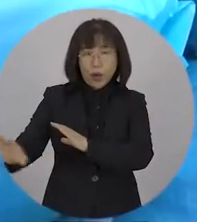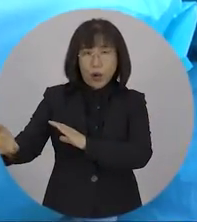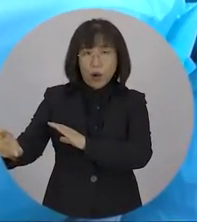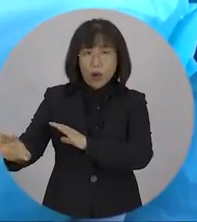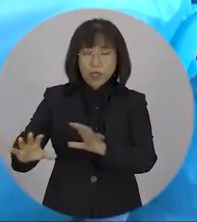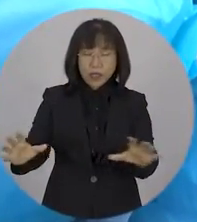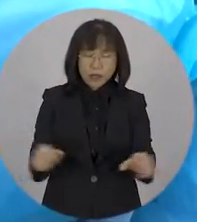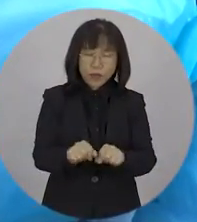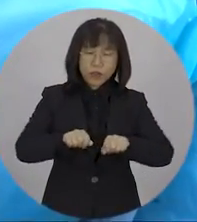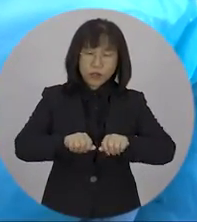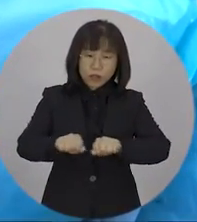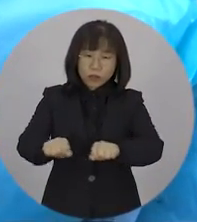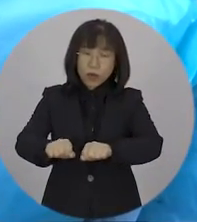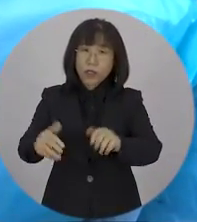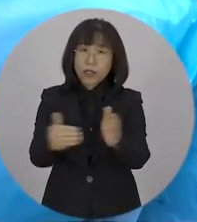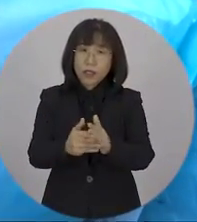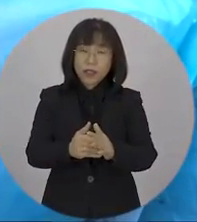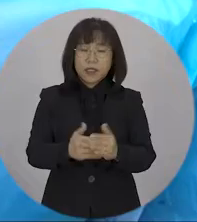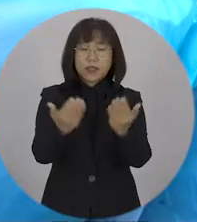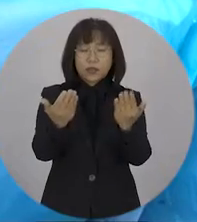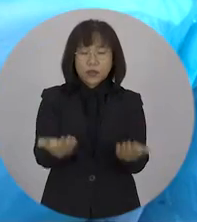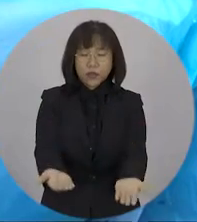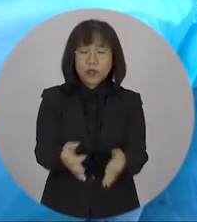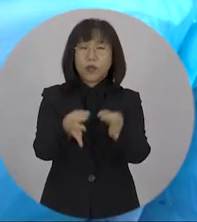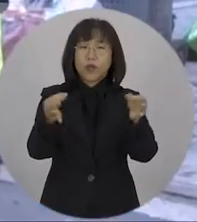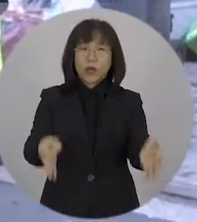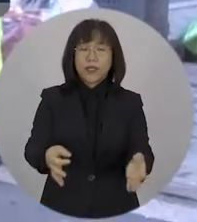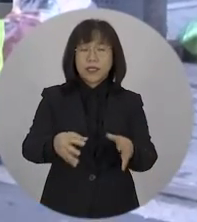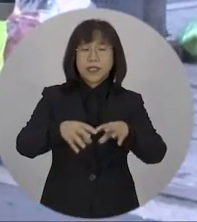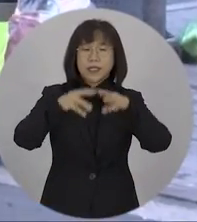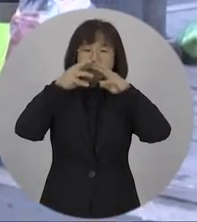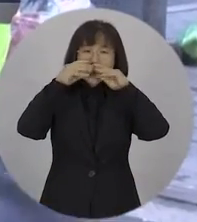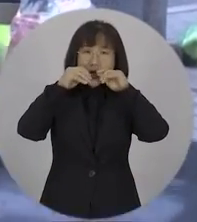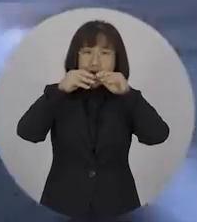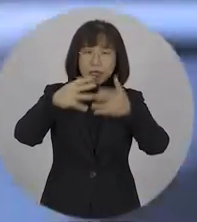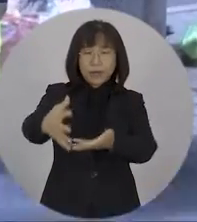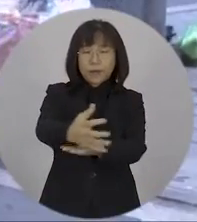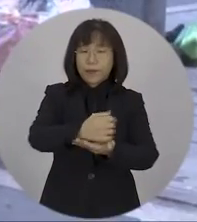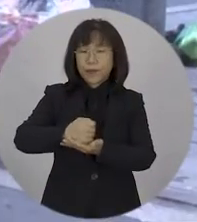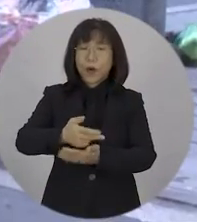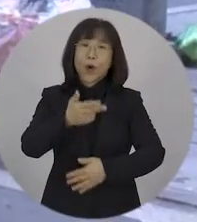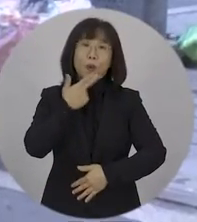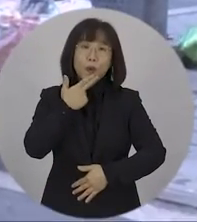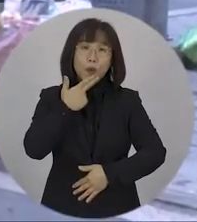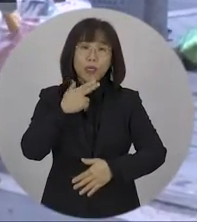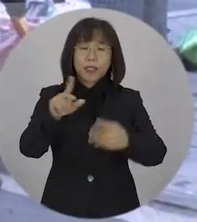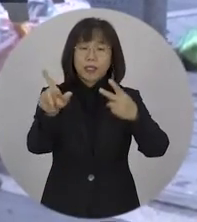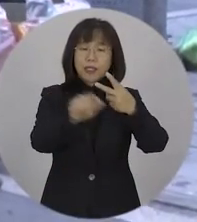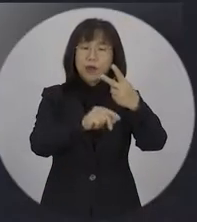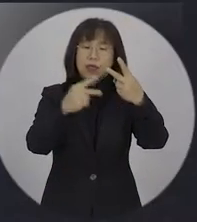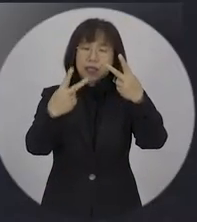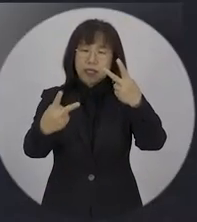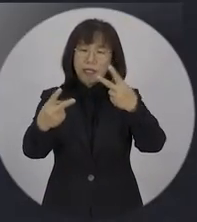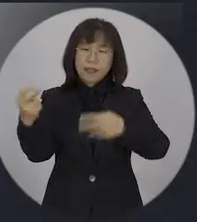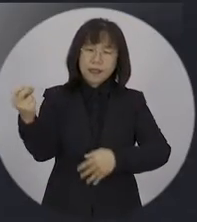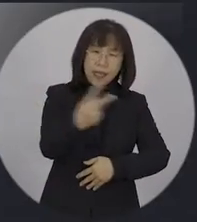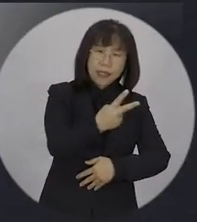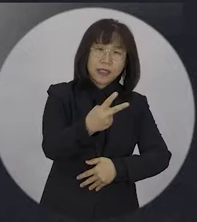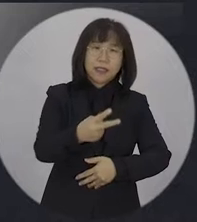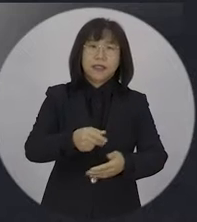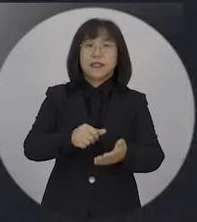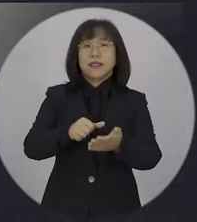집중 청소를 실시하고 연휴 기간 동안은 쓰레기를 수거하지 않으며 2벌 2일 저녁 7시 이후부터